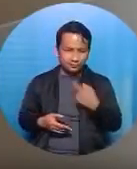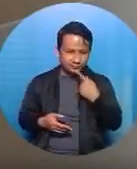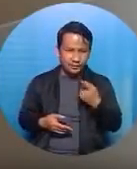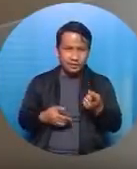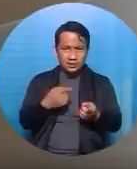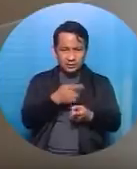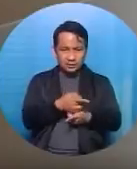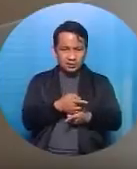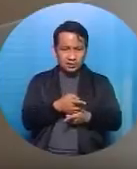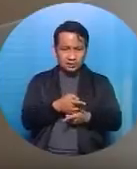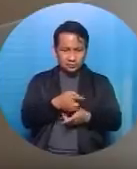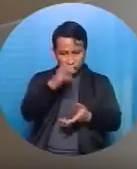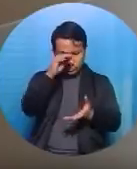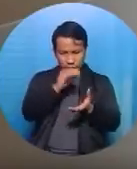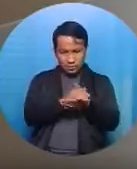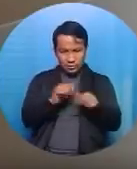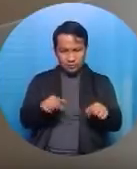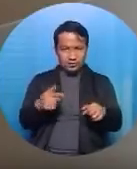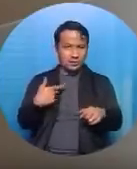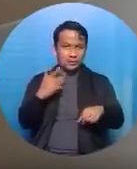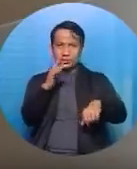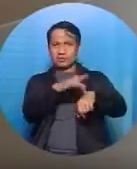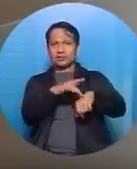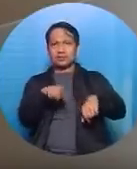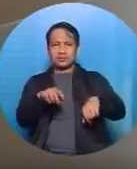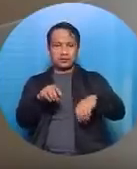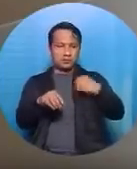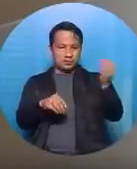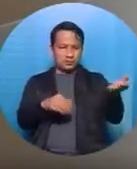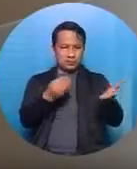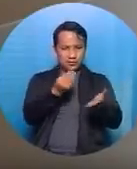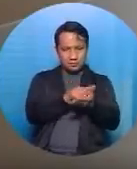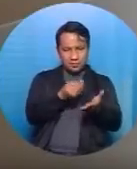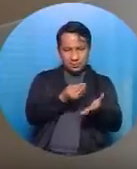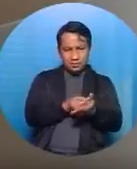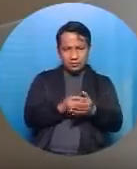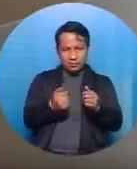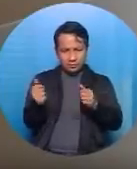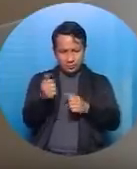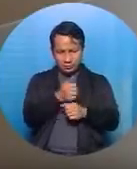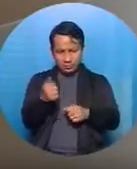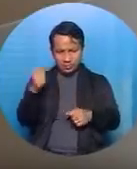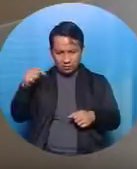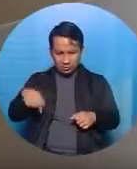Sabihin ko totoo sa'yo. Yung sa allowance ng asawa mo, hindi ako nangingialam yan. Ibinibili niya ng gamot niya yan.